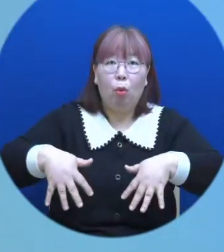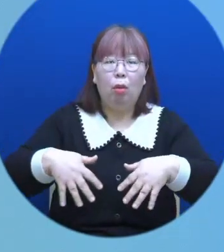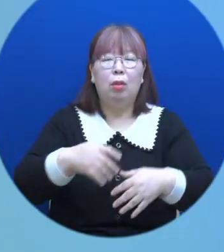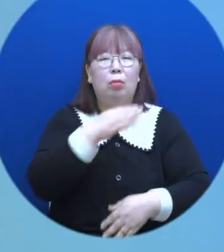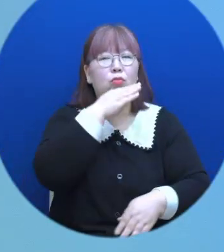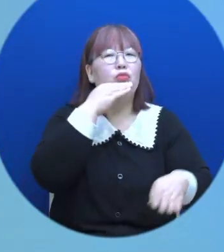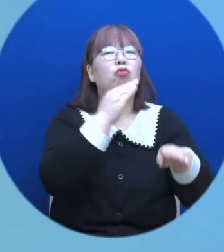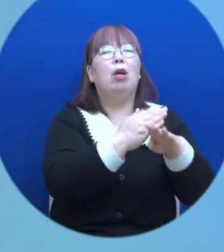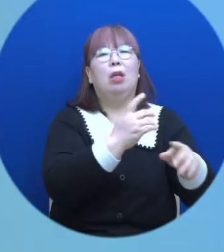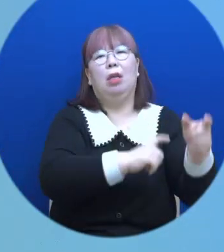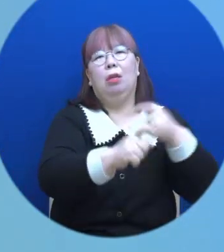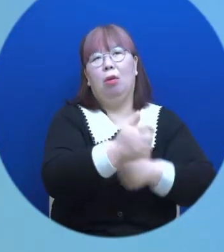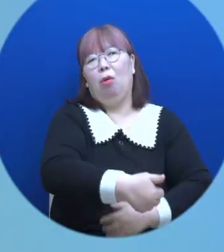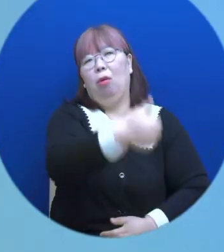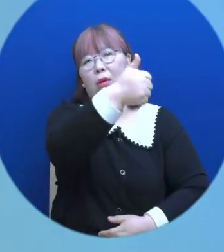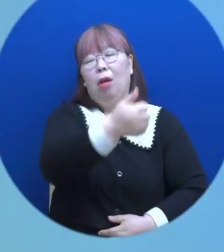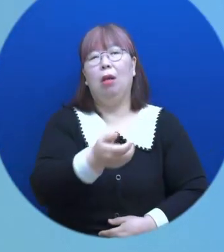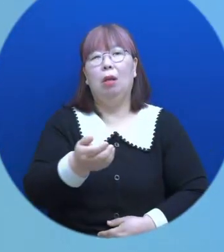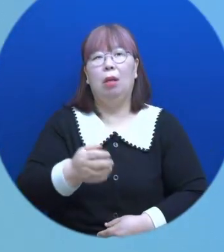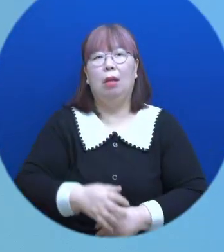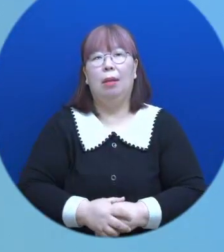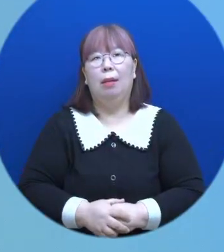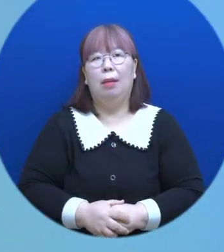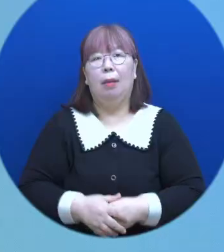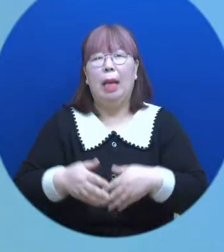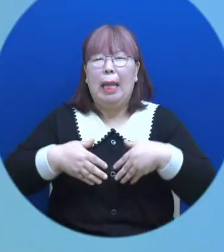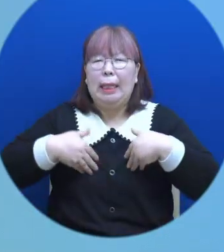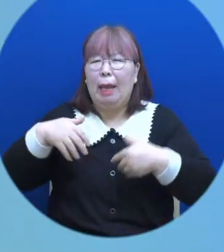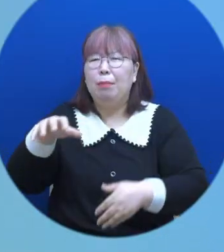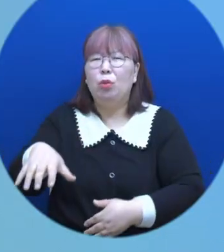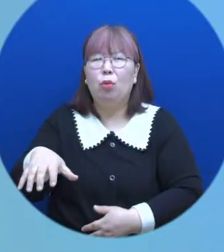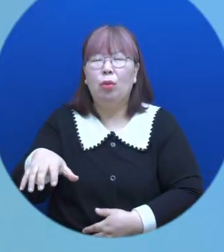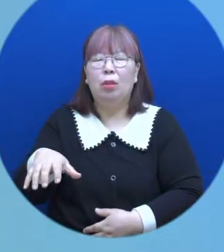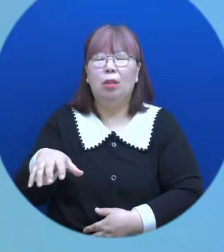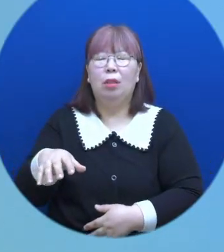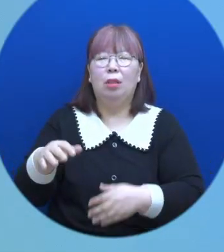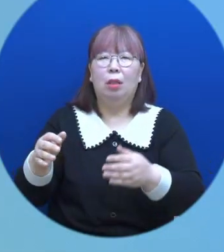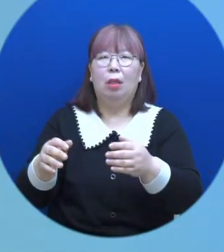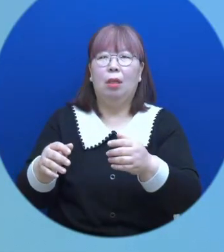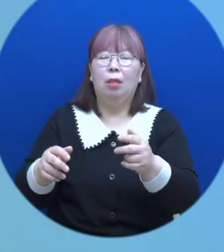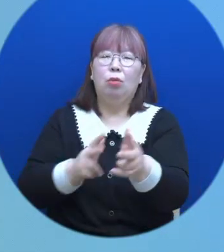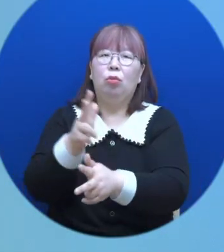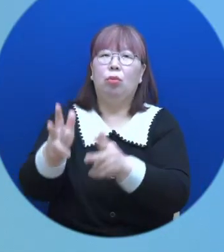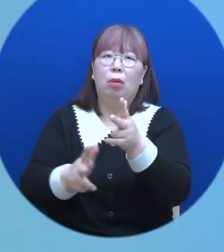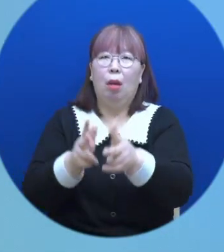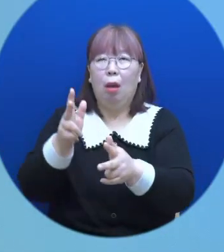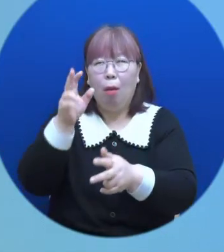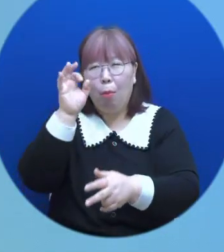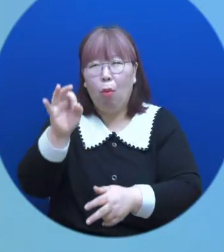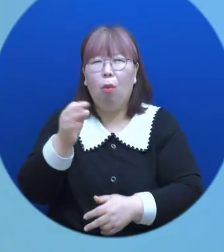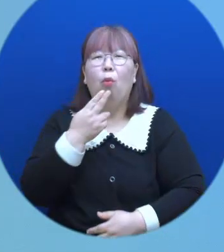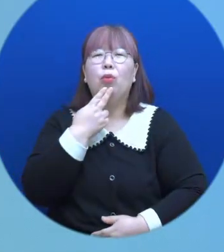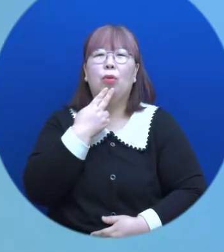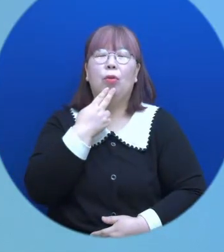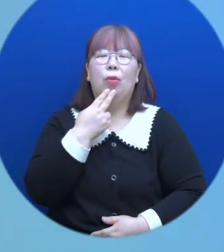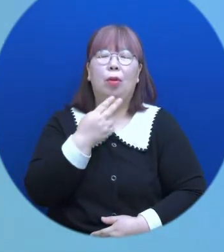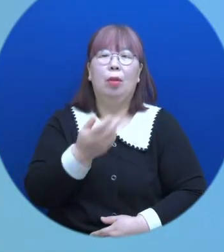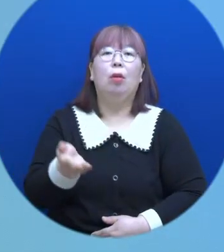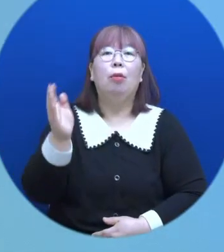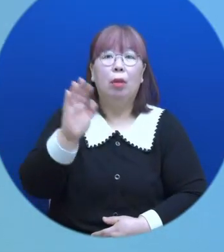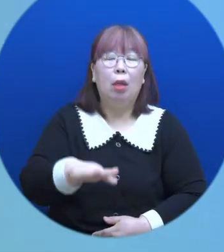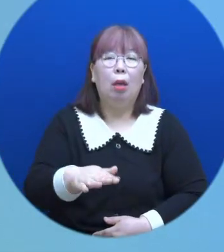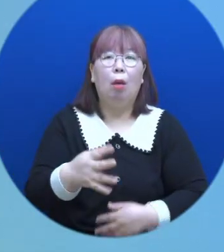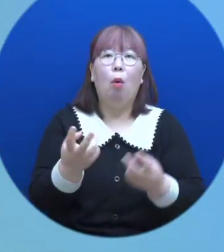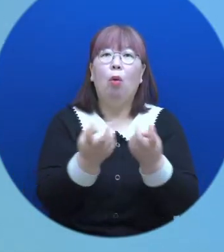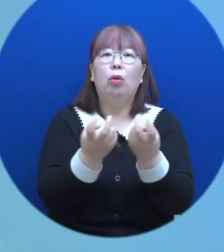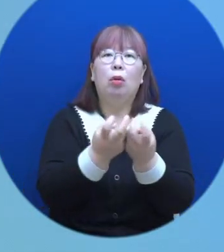좋아요. 남쪽은 형편없이 열악합니다. 그런데 어찌하여